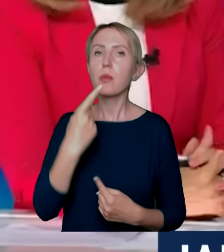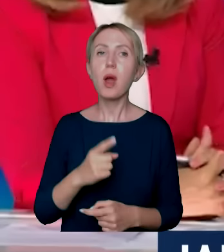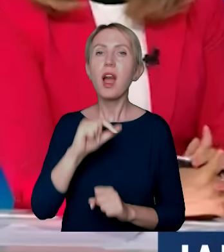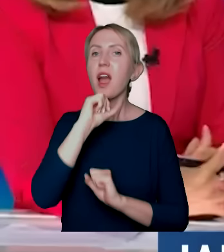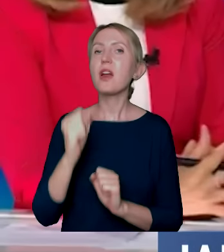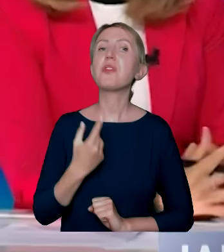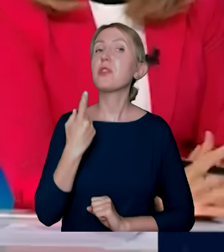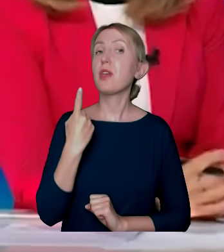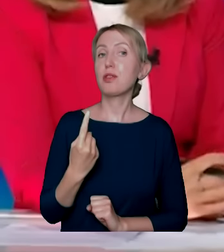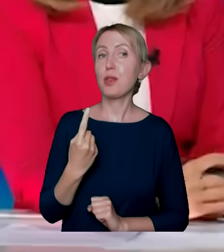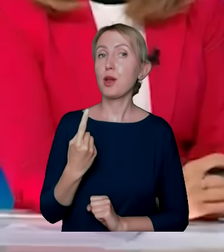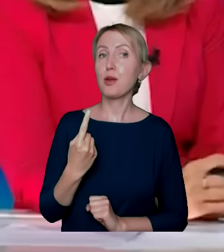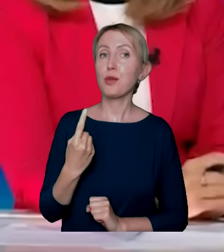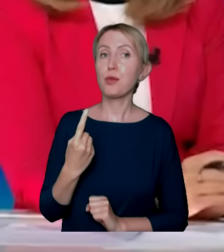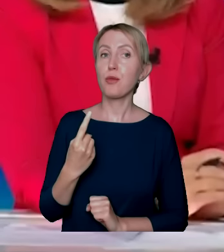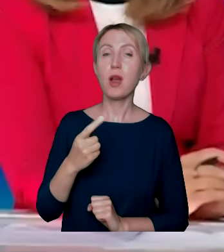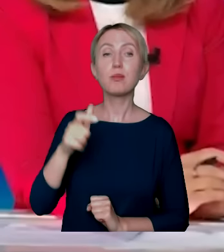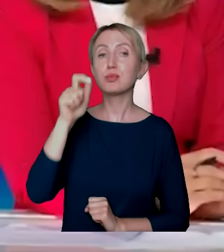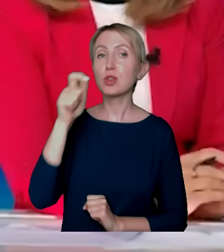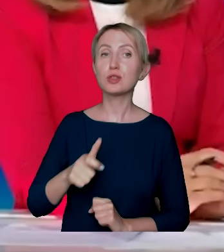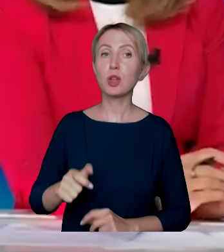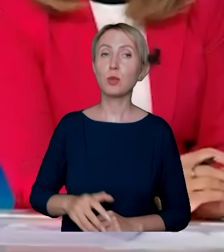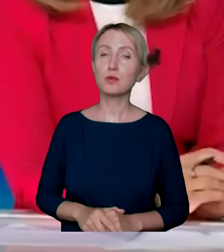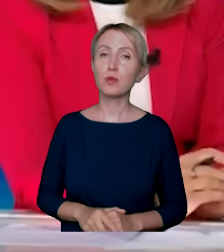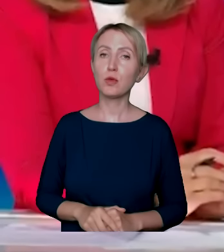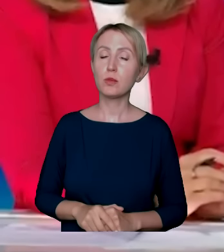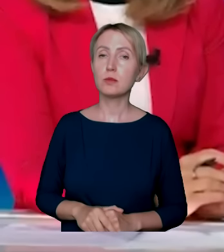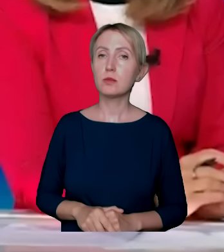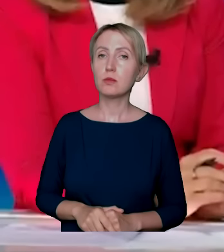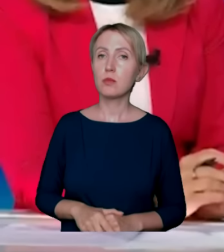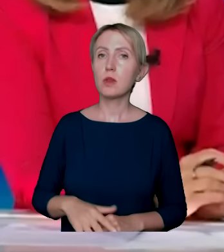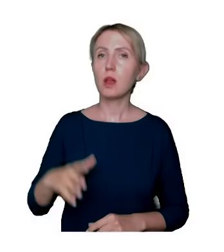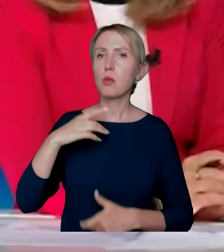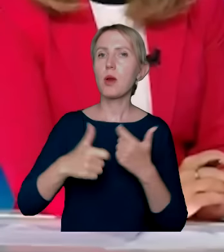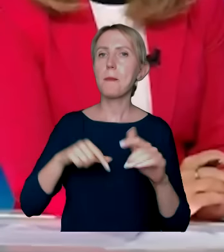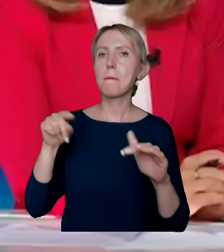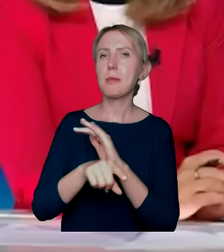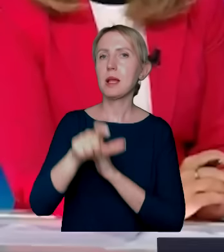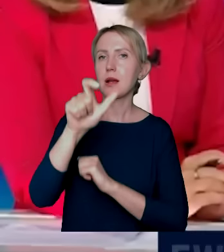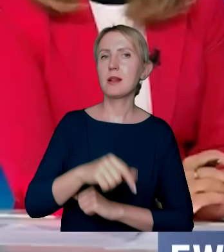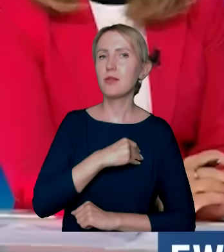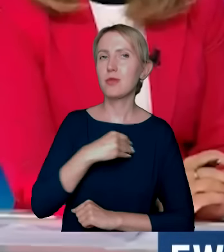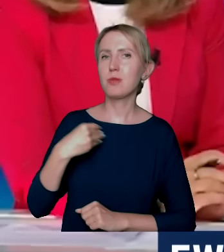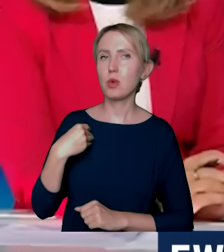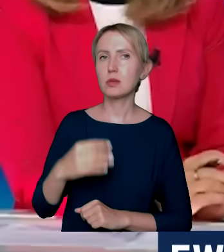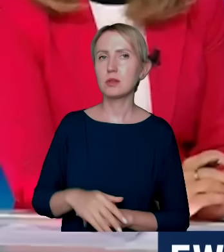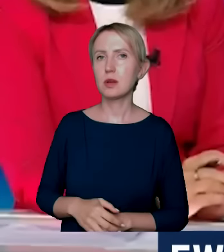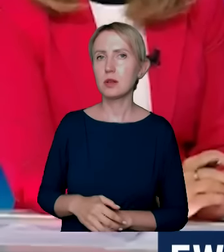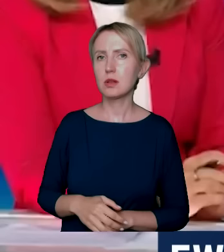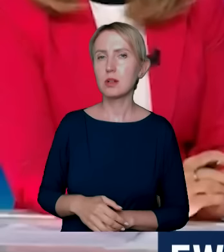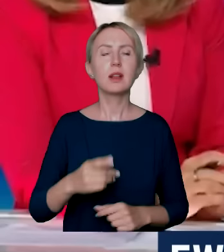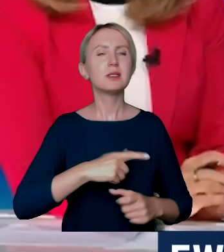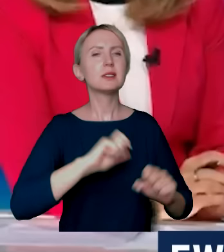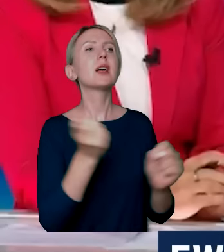jednego przestępstwa, którego dokonał migrant w Polsce. Zabicie polskiego żołnierza, proszę